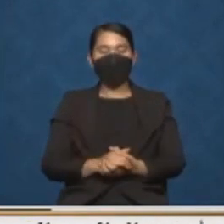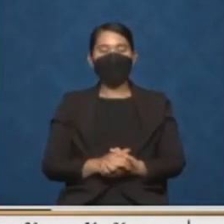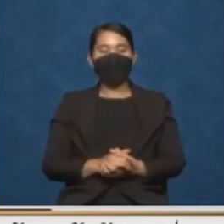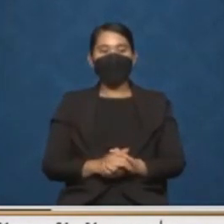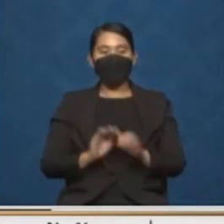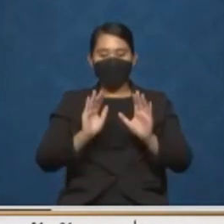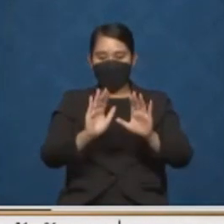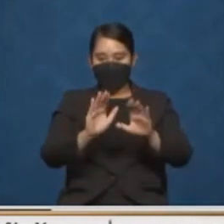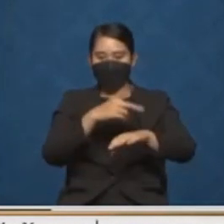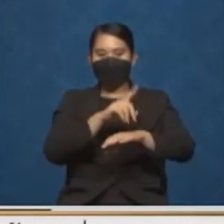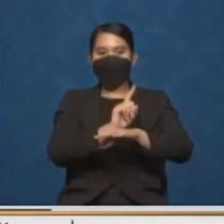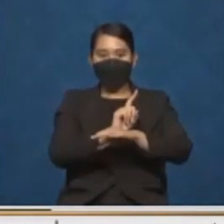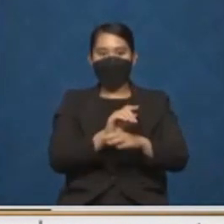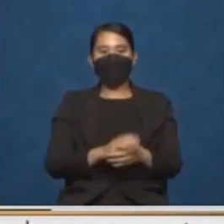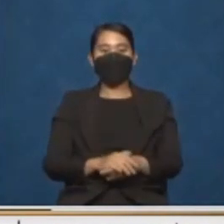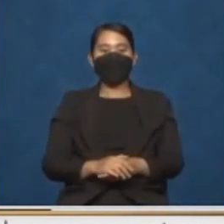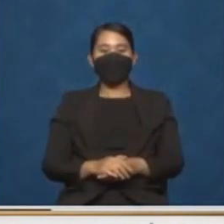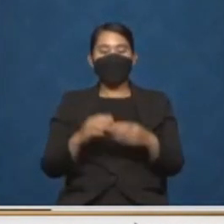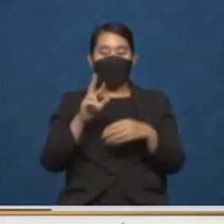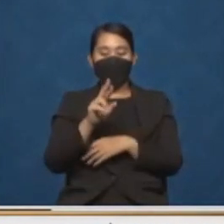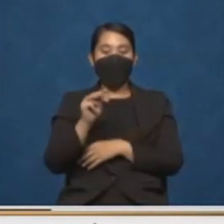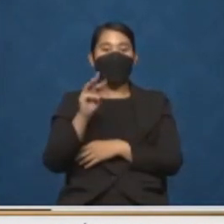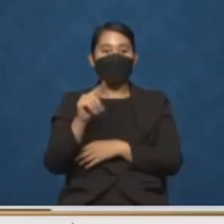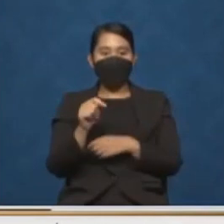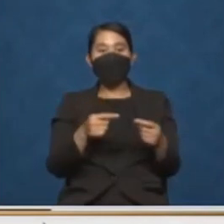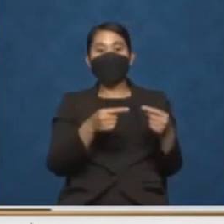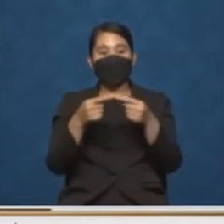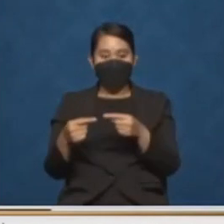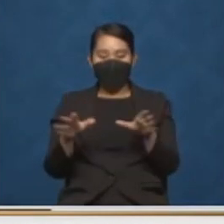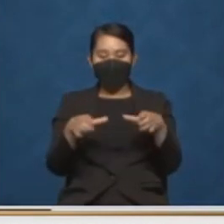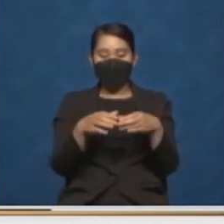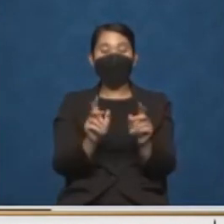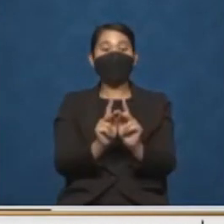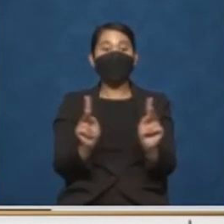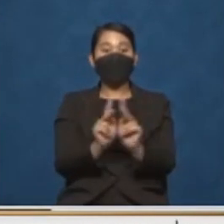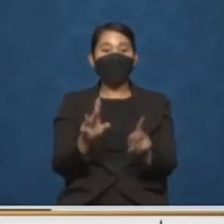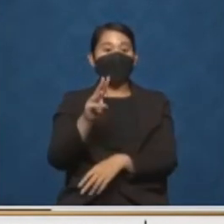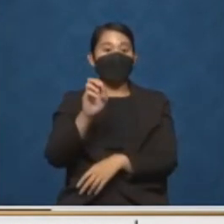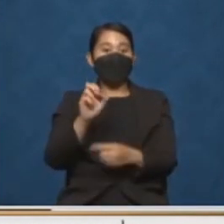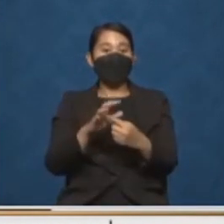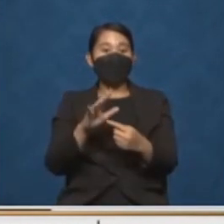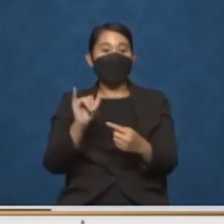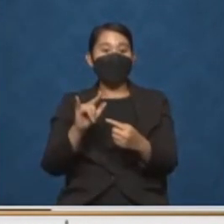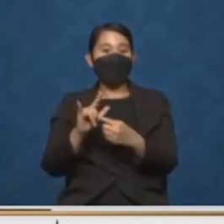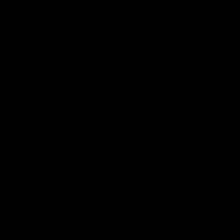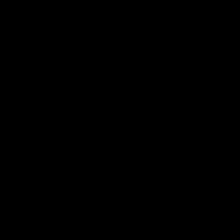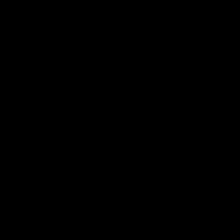นะครับฝากท่านประทานท่านนัศมตรีครับเดี๋วไปดูกันในกรมฐิการวสาวัτοดวยกันครับหบคุคร ทานประทานครับ